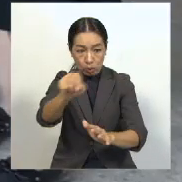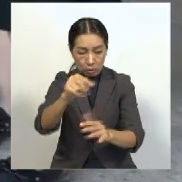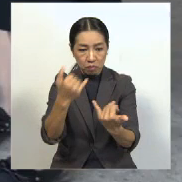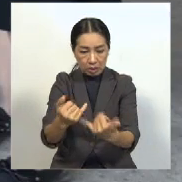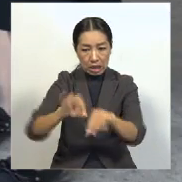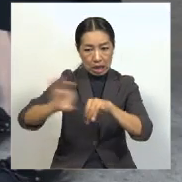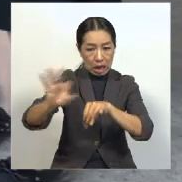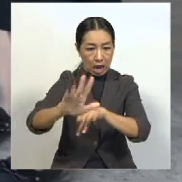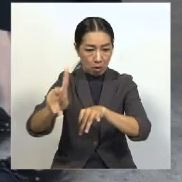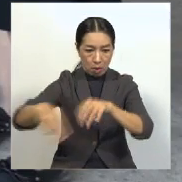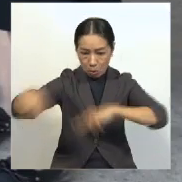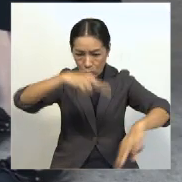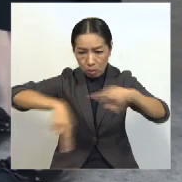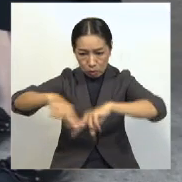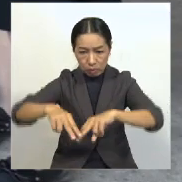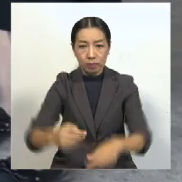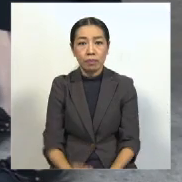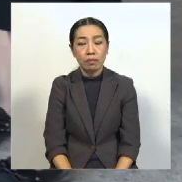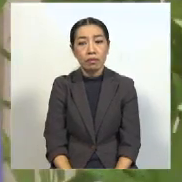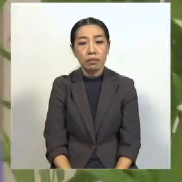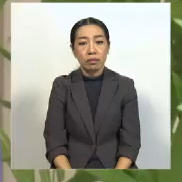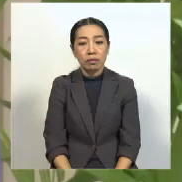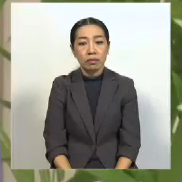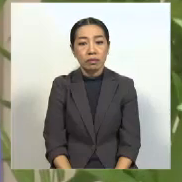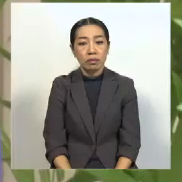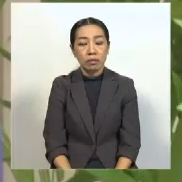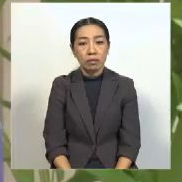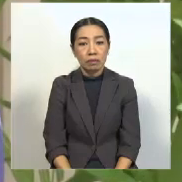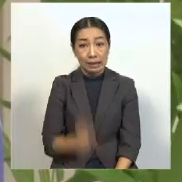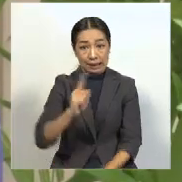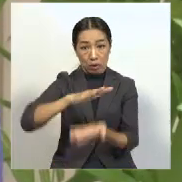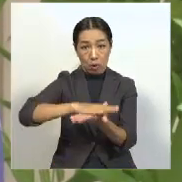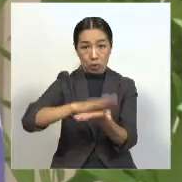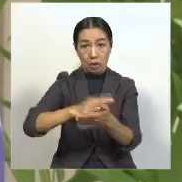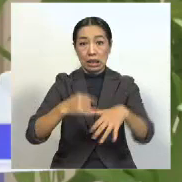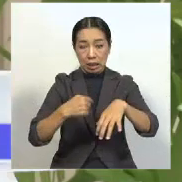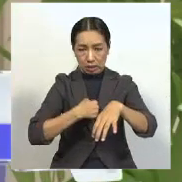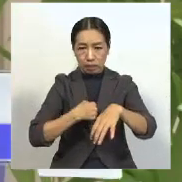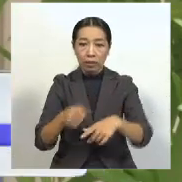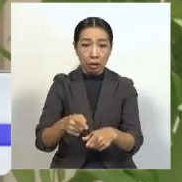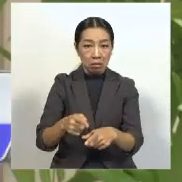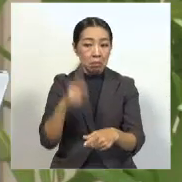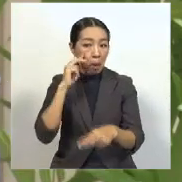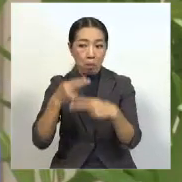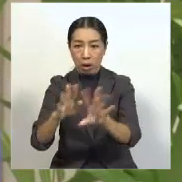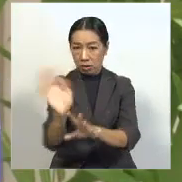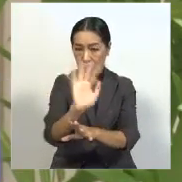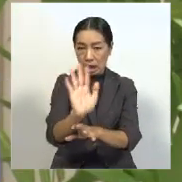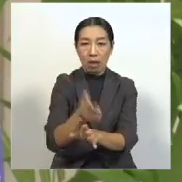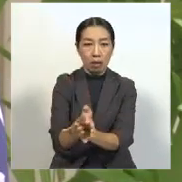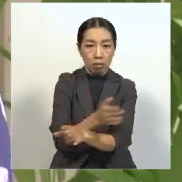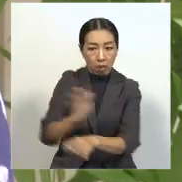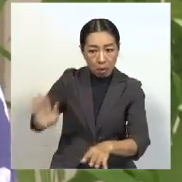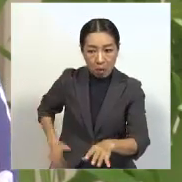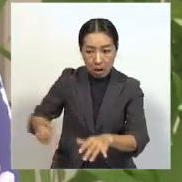อบสวนโรคครับ ตัวอย่างนี้นะของโรงเรียนนะคะไม่ได้นิ่งนอนใจเลยเพราะว่าตั้งแต่เกิดเห